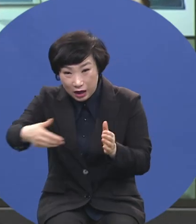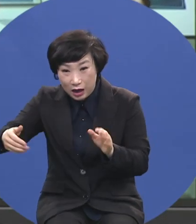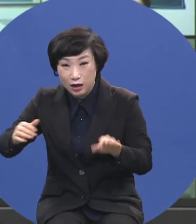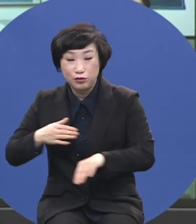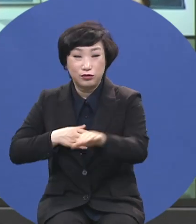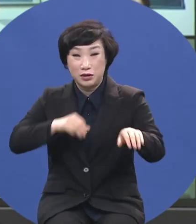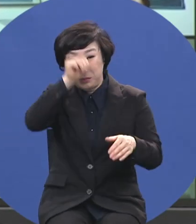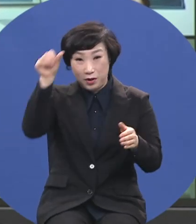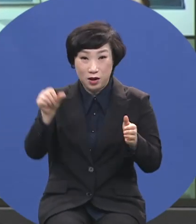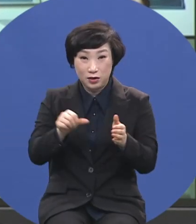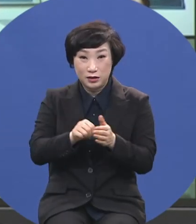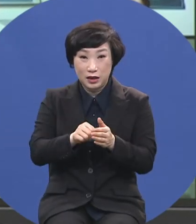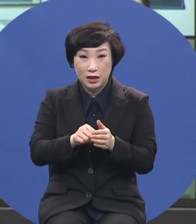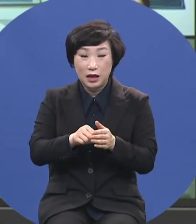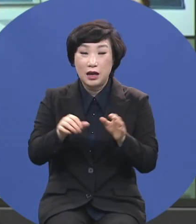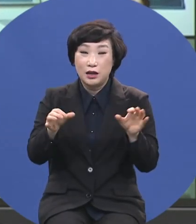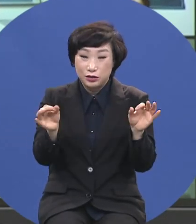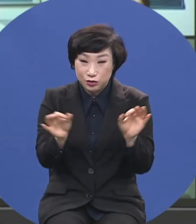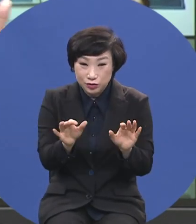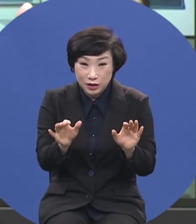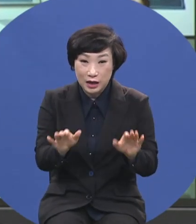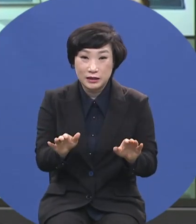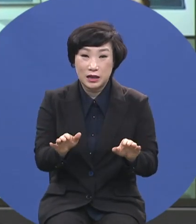우리의 평생이 일시간에